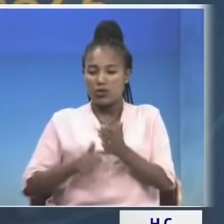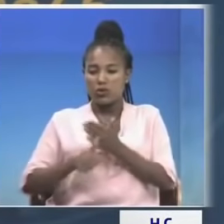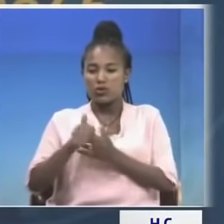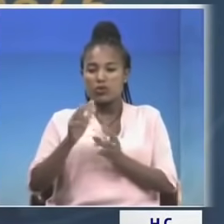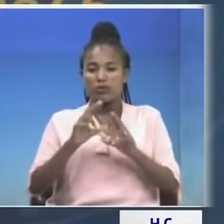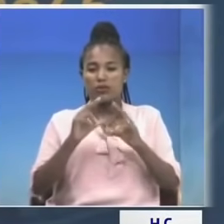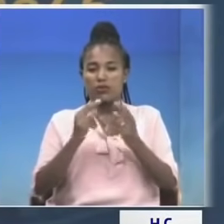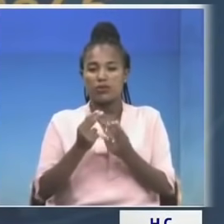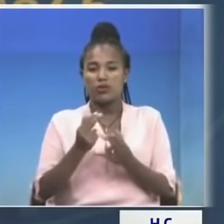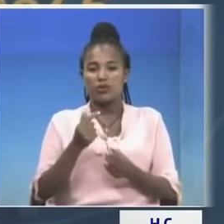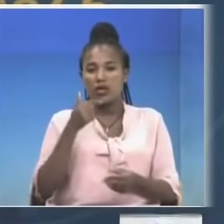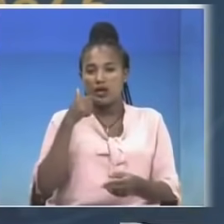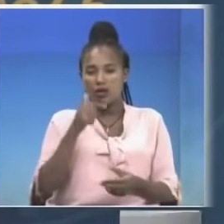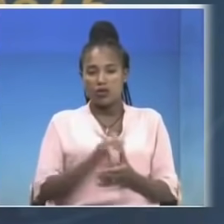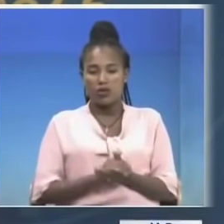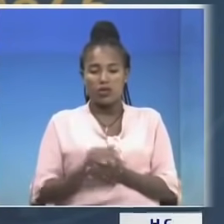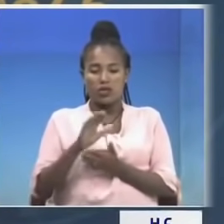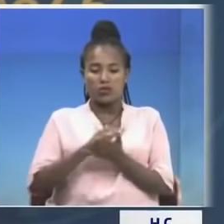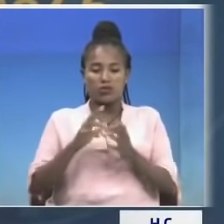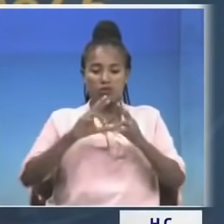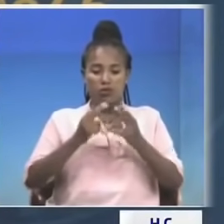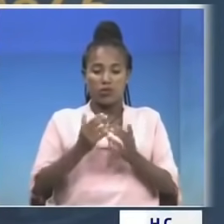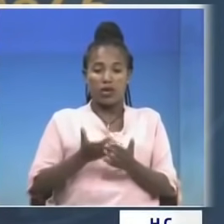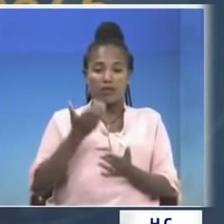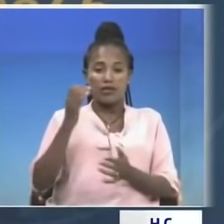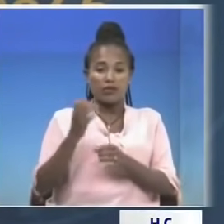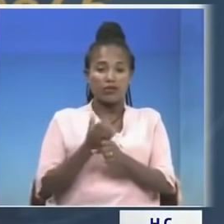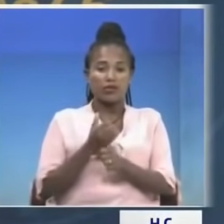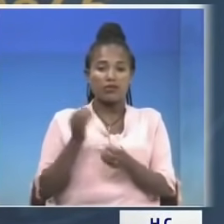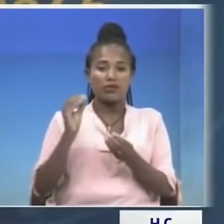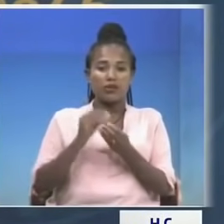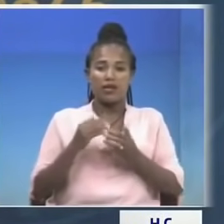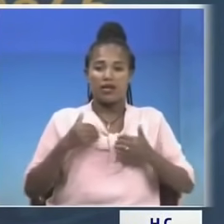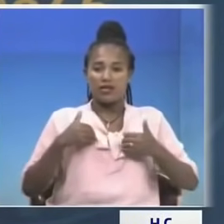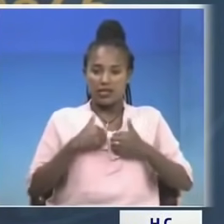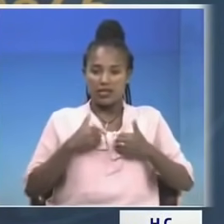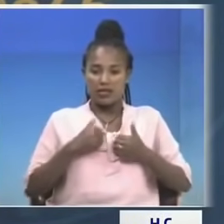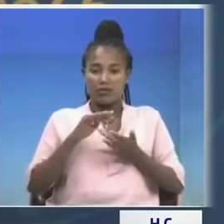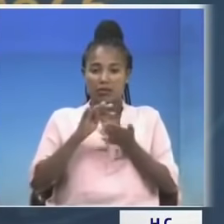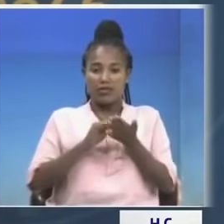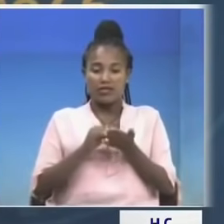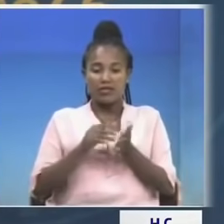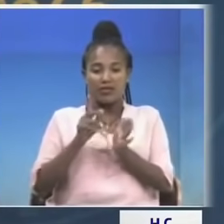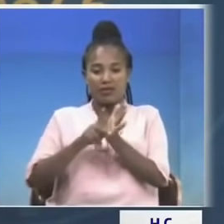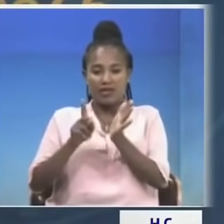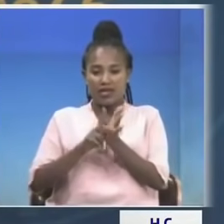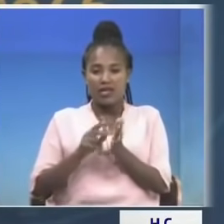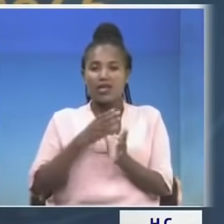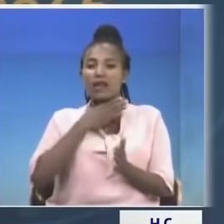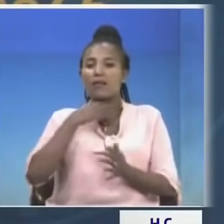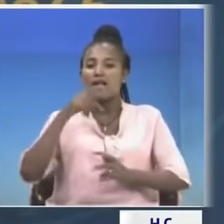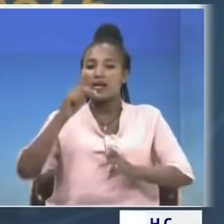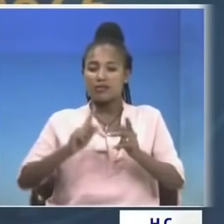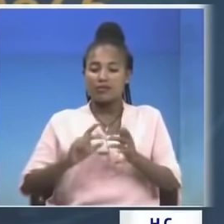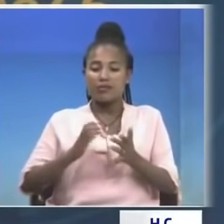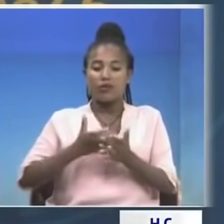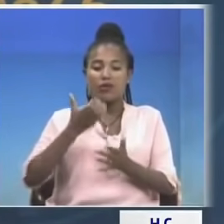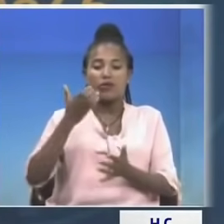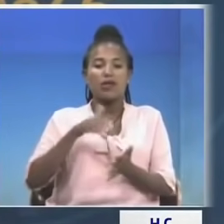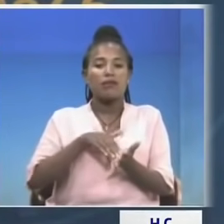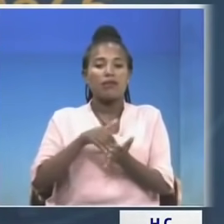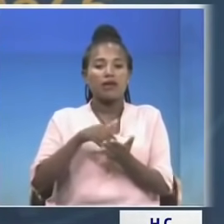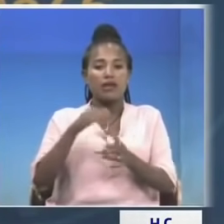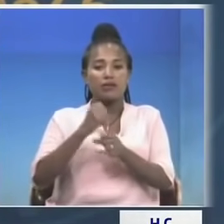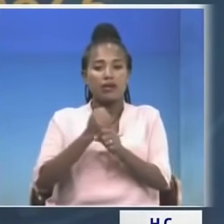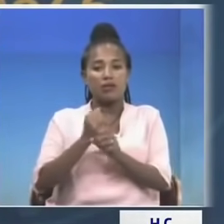ቤተሰቦች ተናገሩ። የሽብር ቡድኑ ሀብት ከመዝረፍ ባለፈ እንስሳትን በመርዝ በመግደል የአማራን ህዝብ በኢኮኖሚ የማዳከም